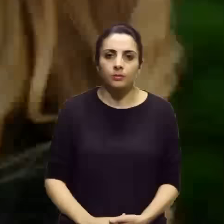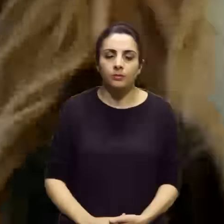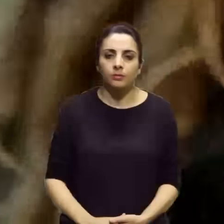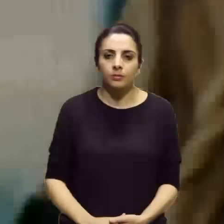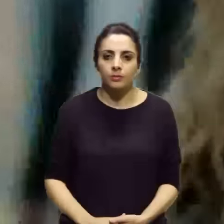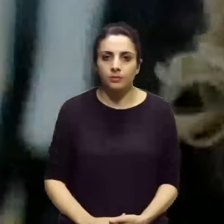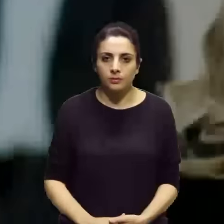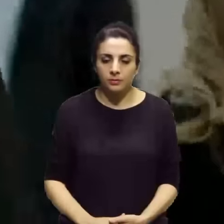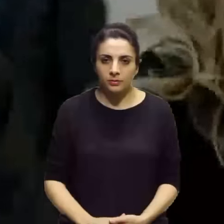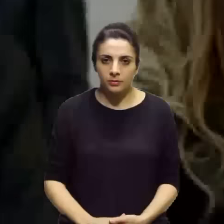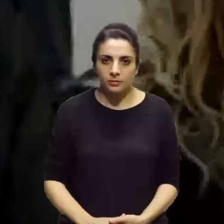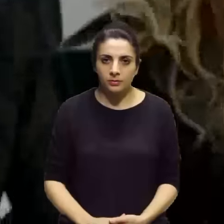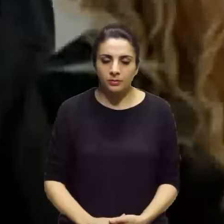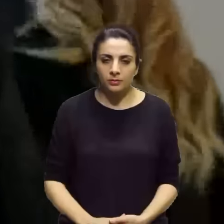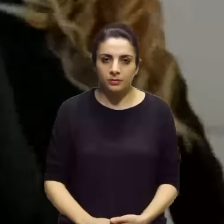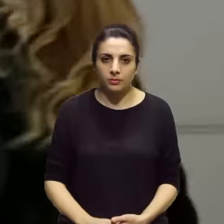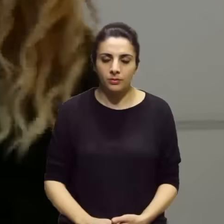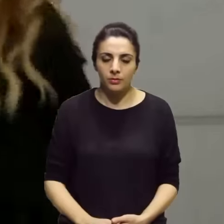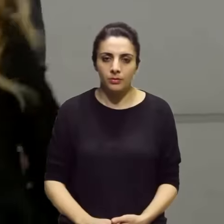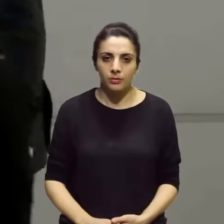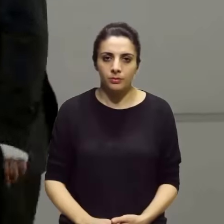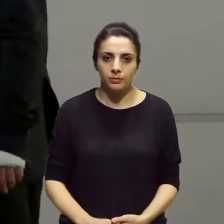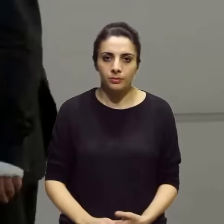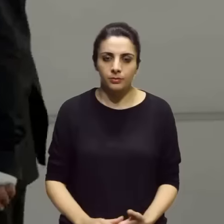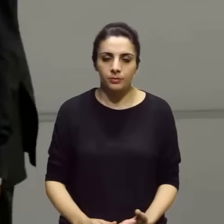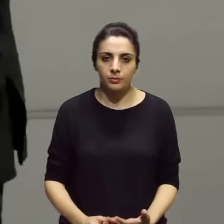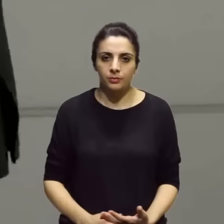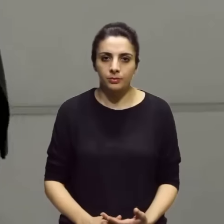Zeyno'nun kolundan tutup arabanın arkasından dolandırarak götürdü.